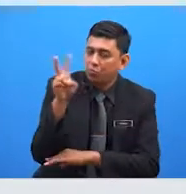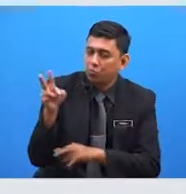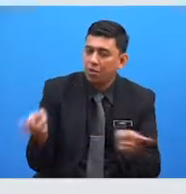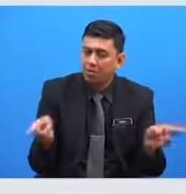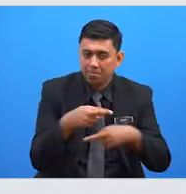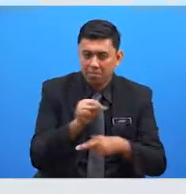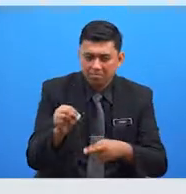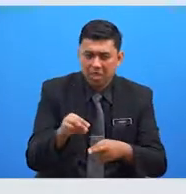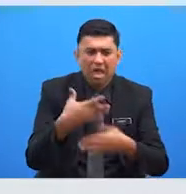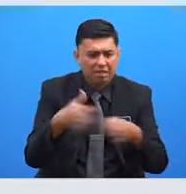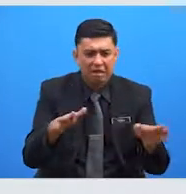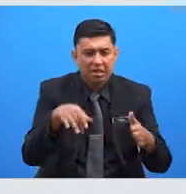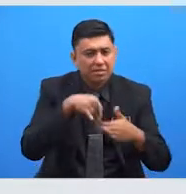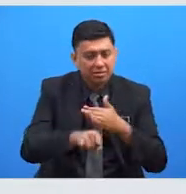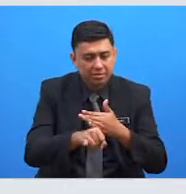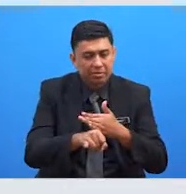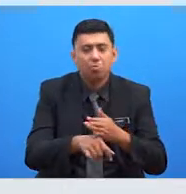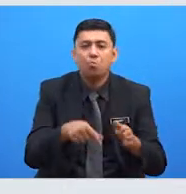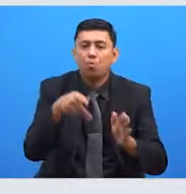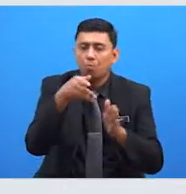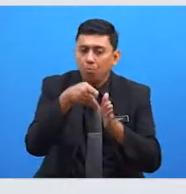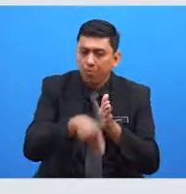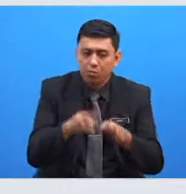ruangan telah diisi oleh pengguna.